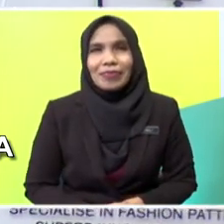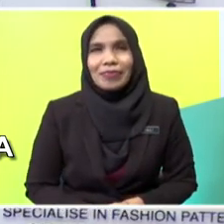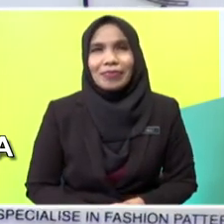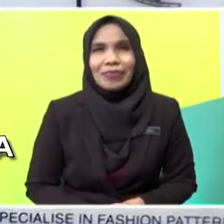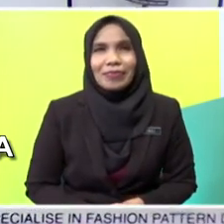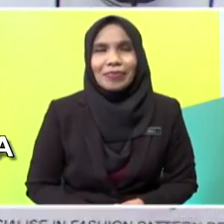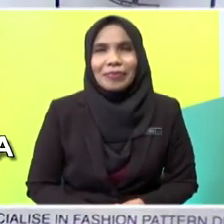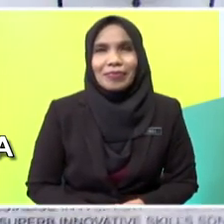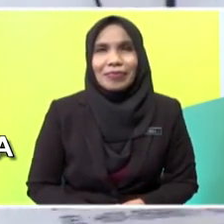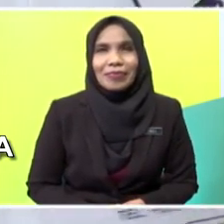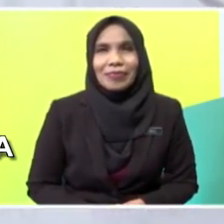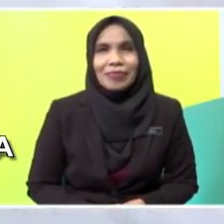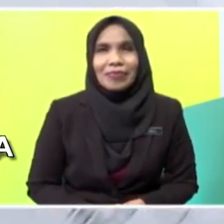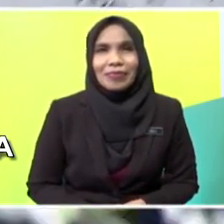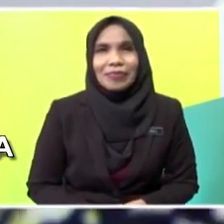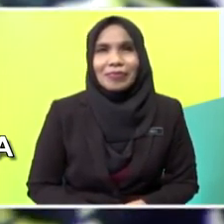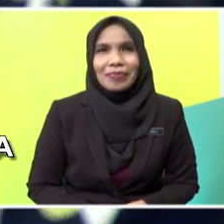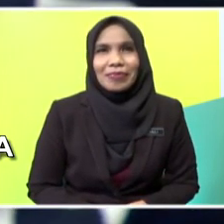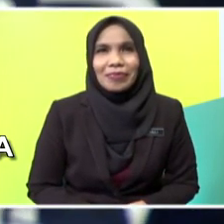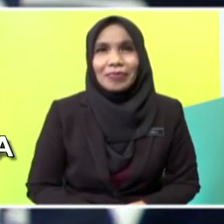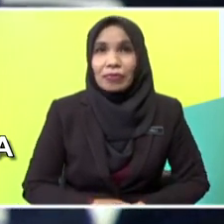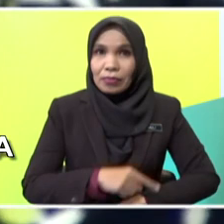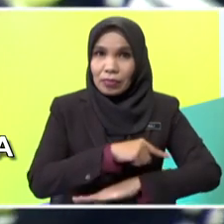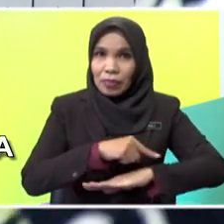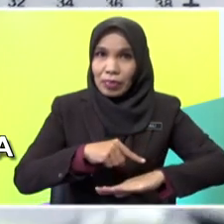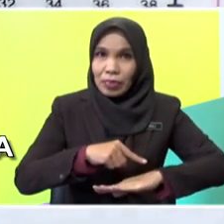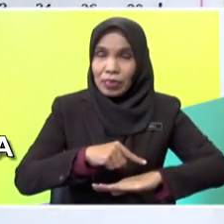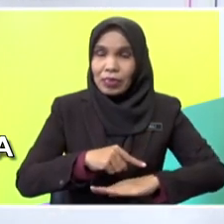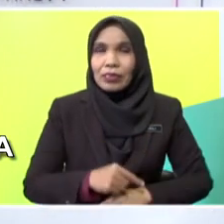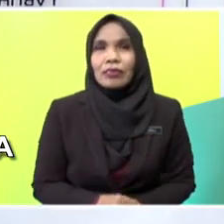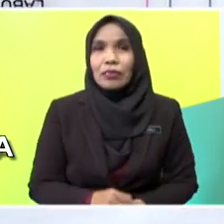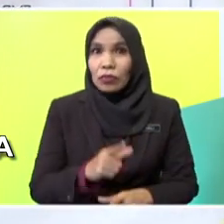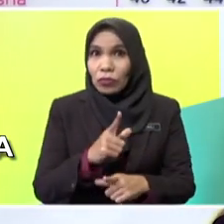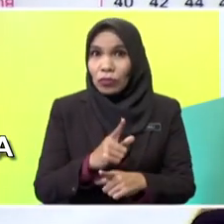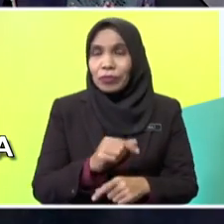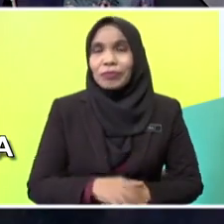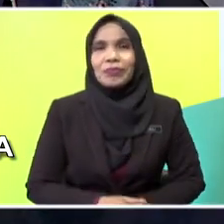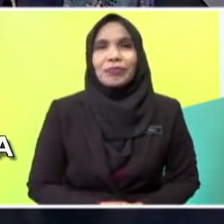satu tadi? Okey, bila dah tanda, kita garis lurus di sini.